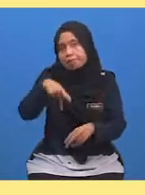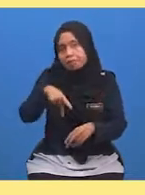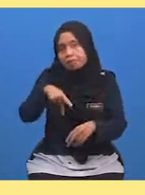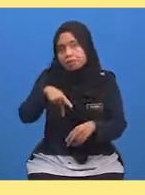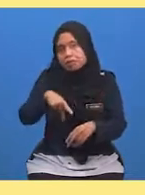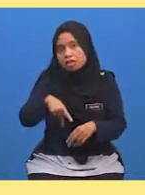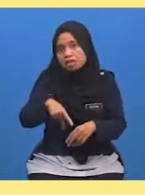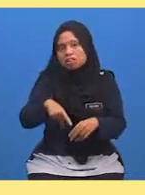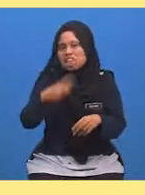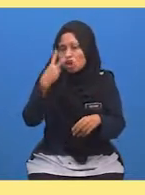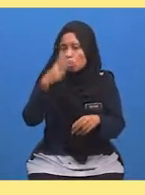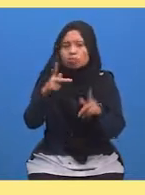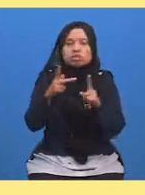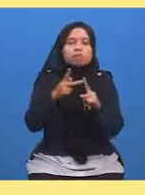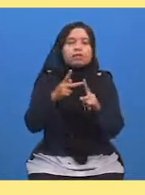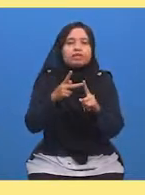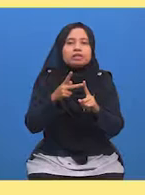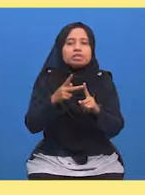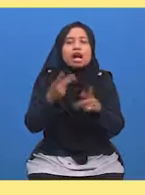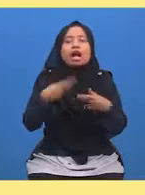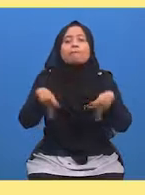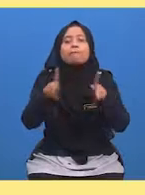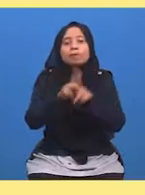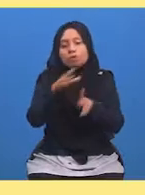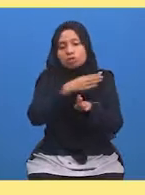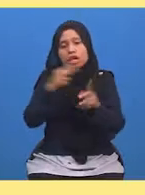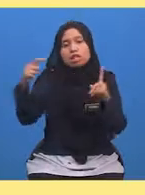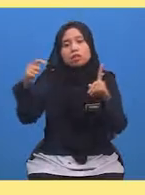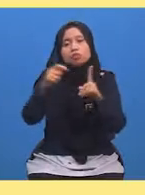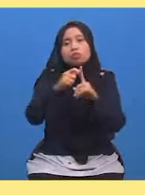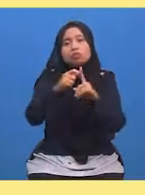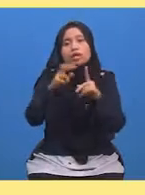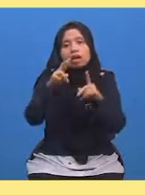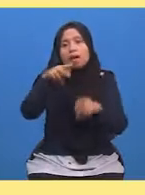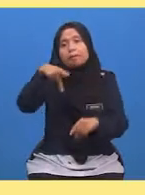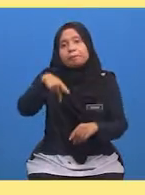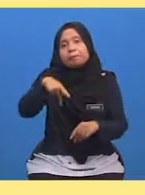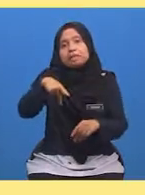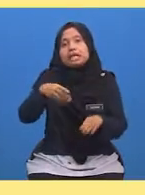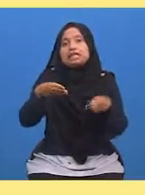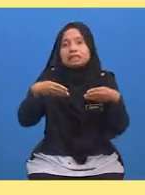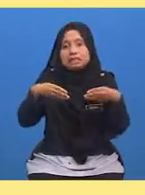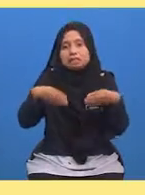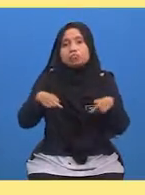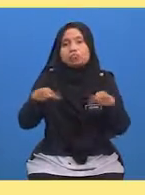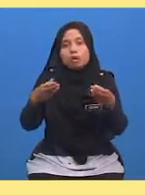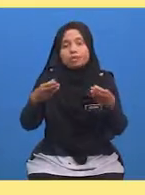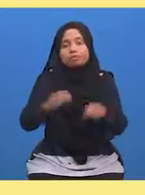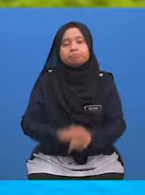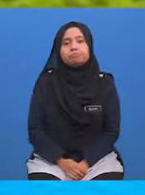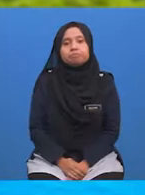perniagaan bergantung kepada keperluan dan tujuan rancangan perniagaan